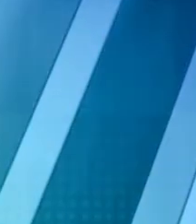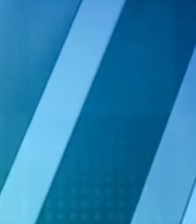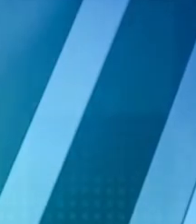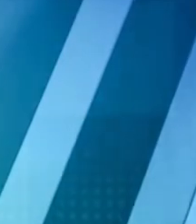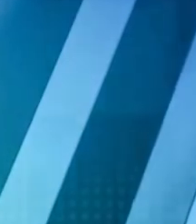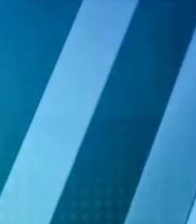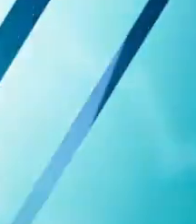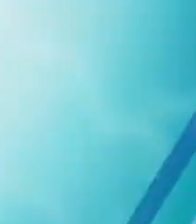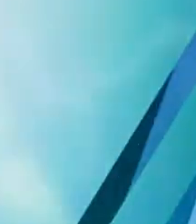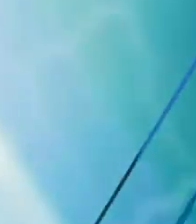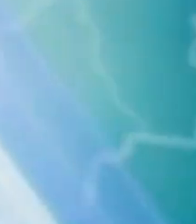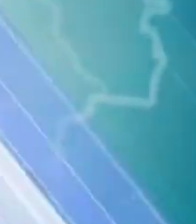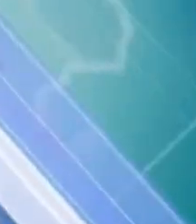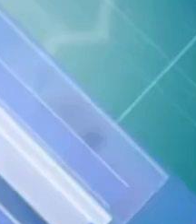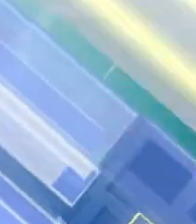Музика